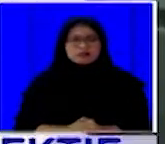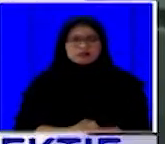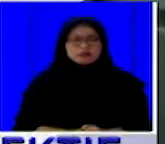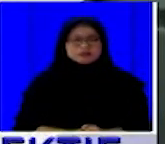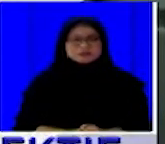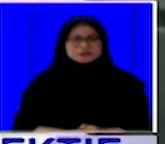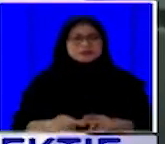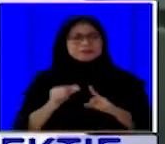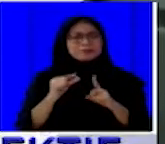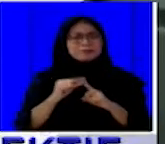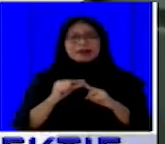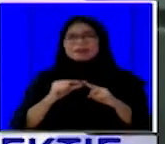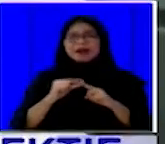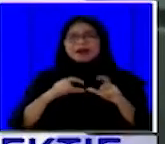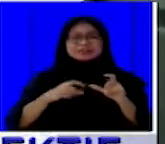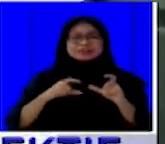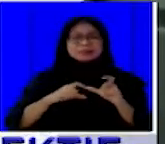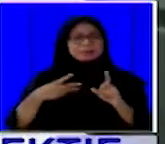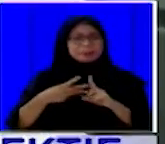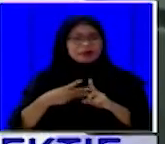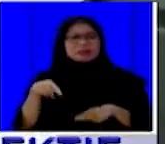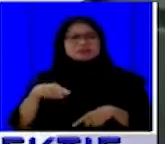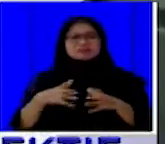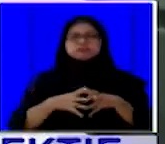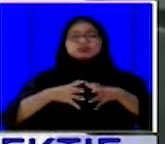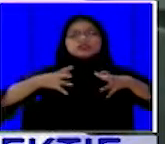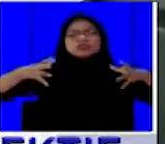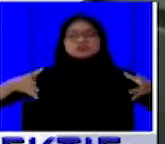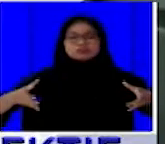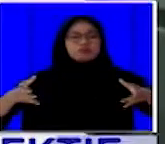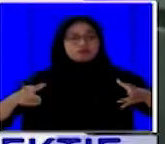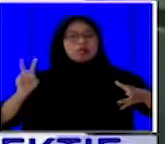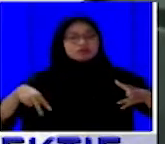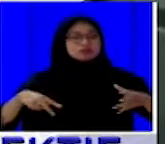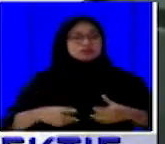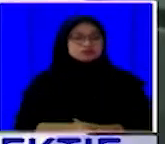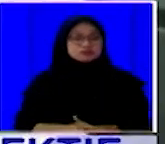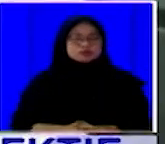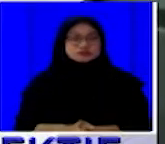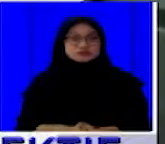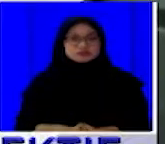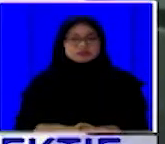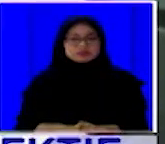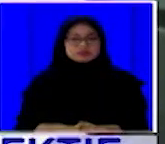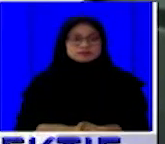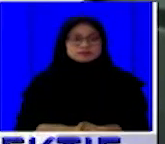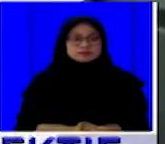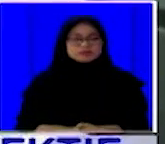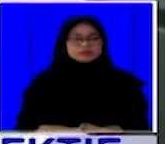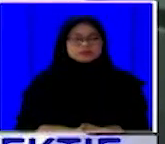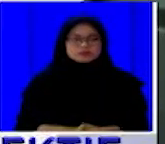skala mikro atau skala komunitas yang kecil ya. Karena pada saat itu permasalahannya